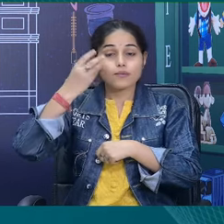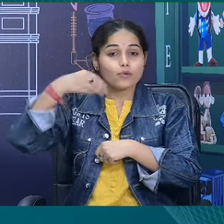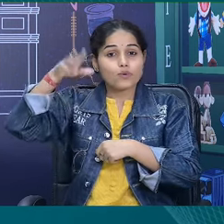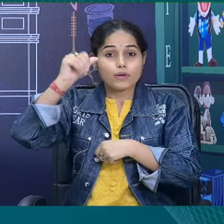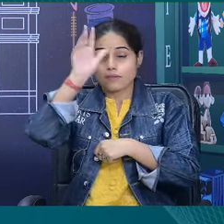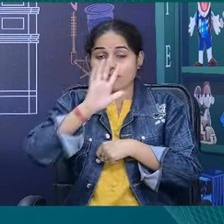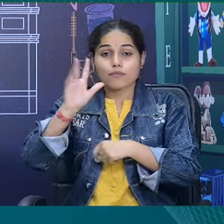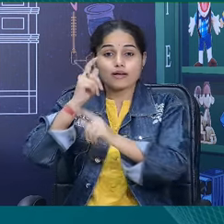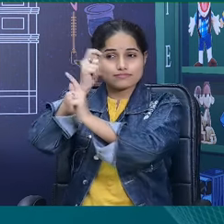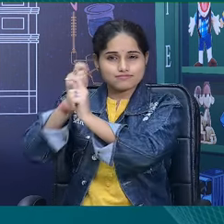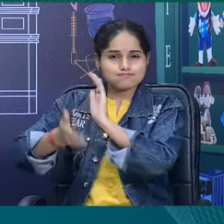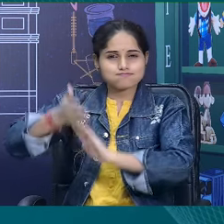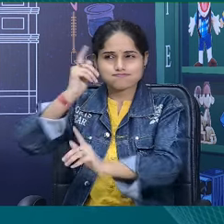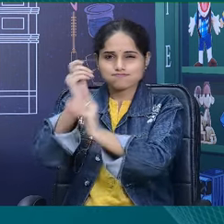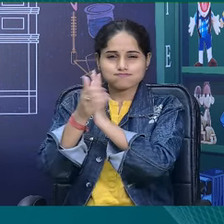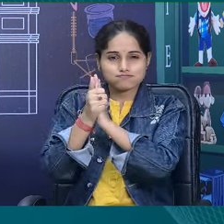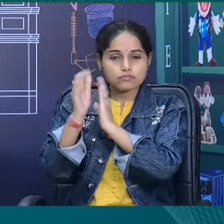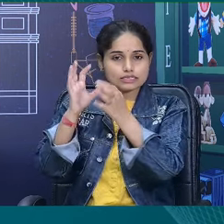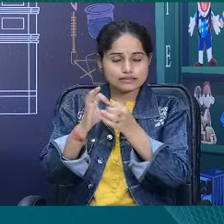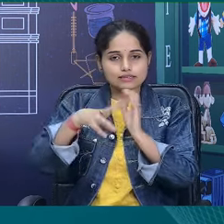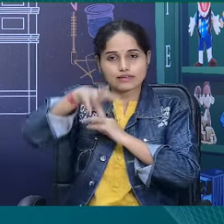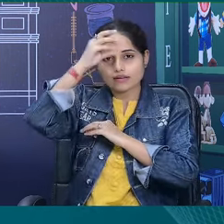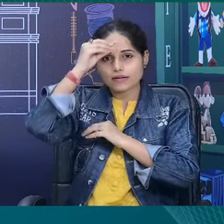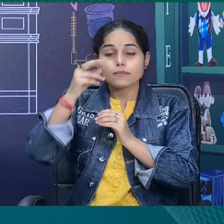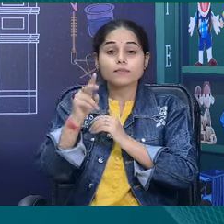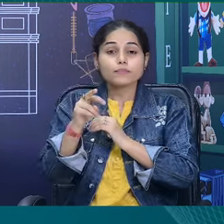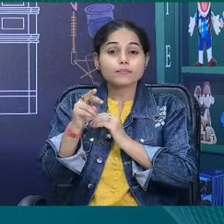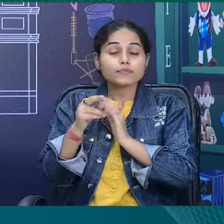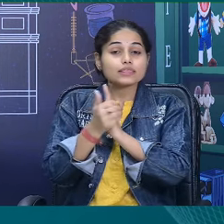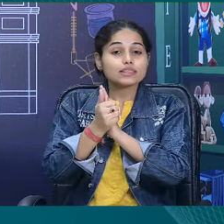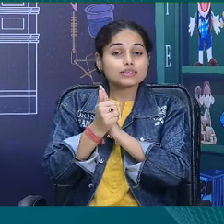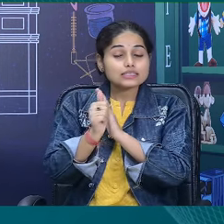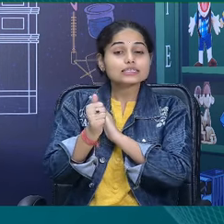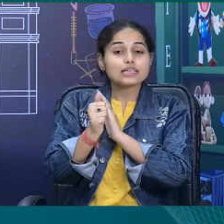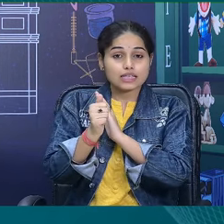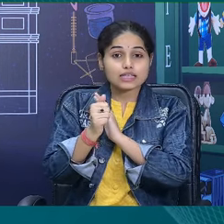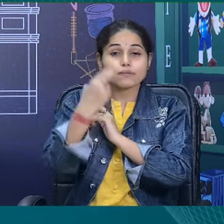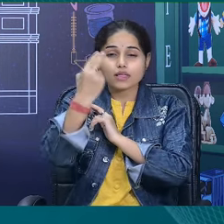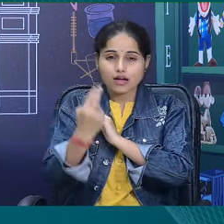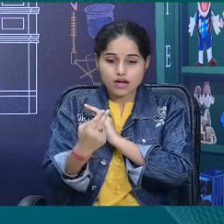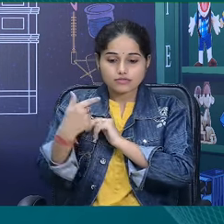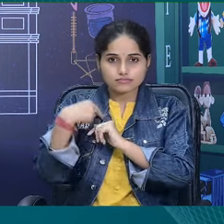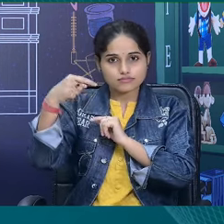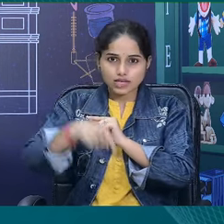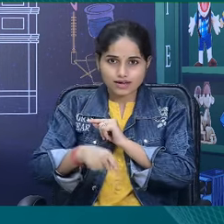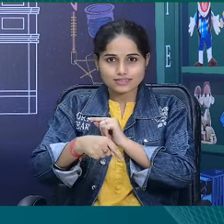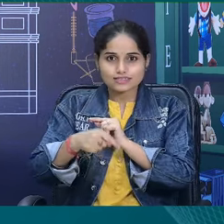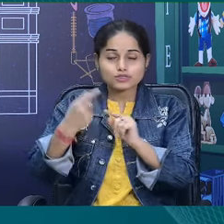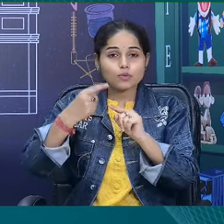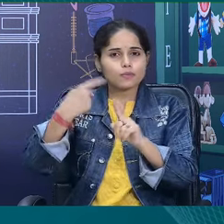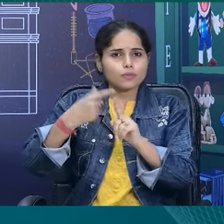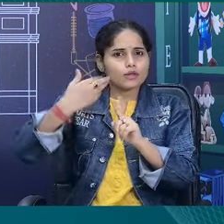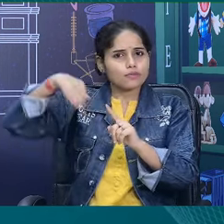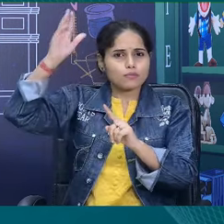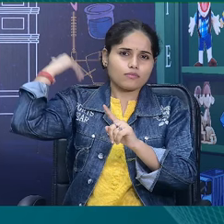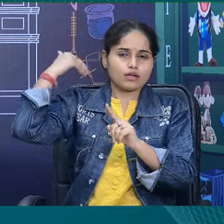कला का इतिहास या आधुनिक भारतीय कला के बारे में तो कला जो प्राचीन समय में प्राचीन मतलब आज वर्तमान है वर्तमान से पीछे का जो भी है